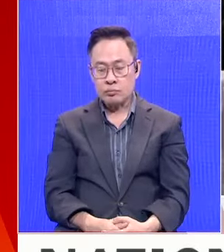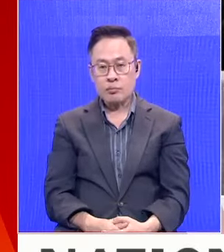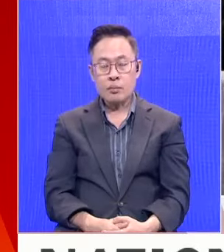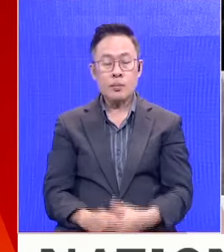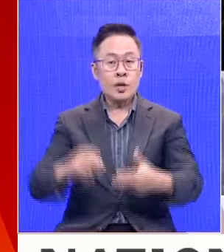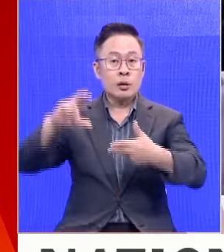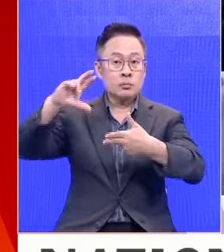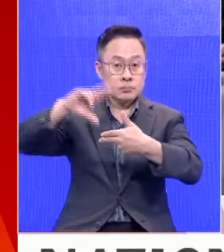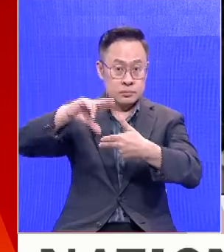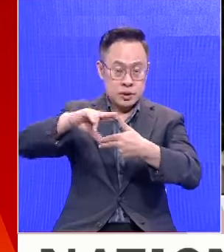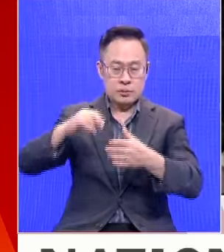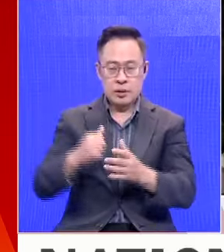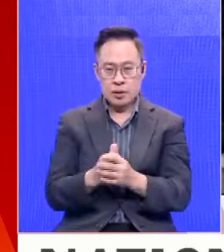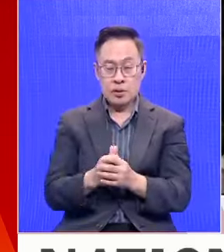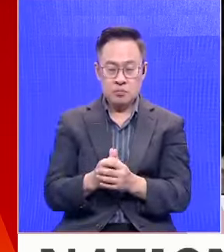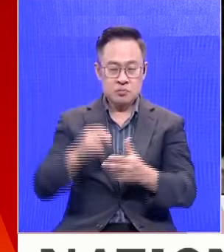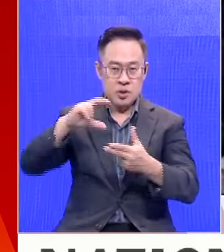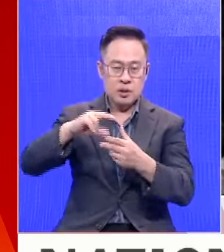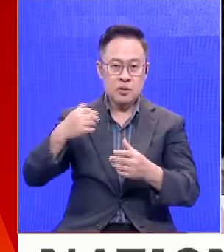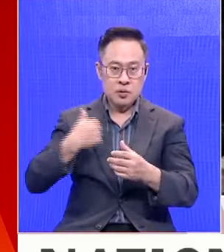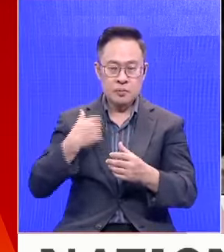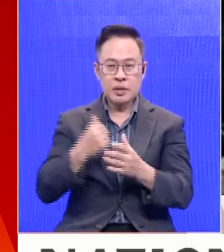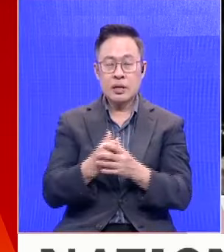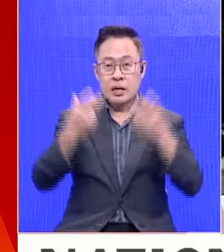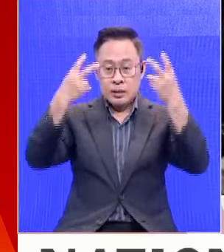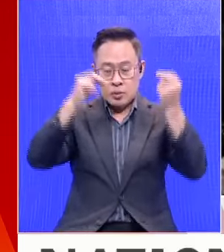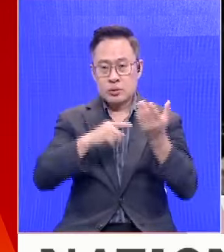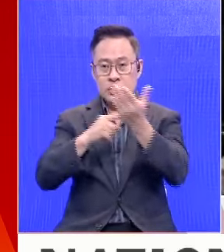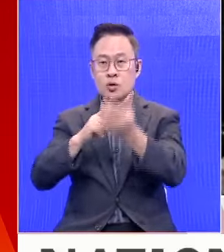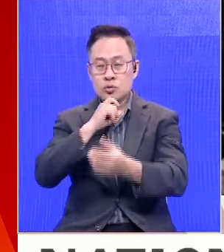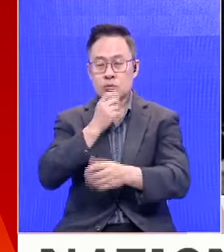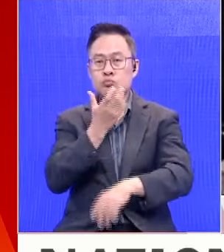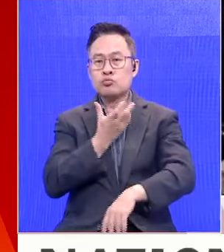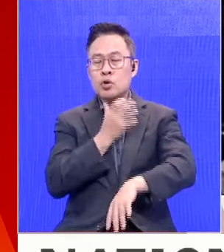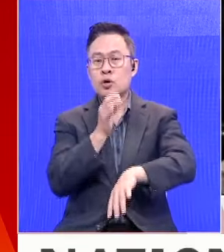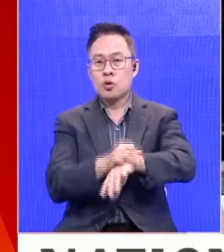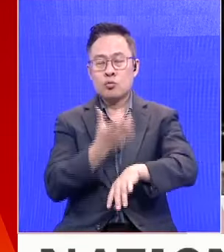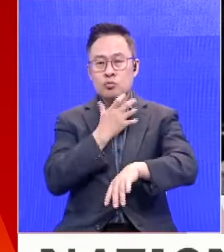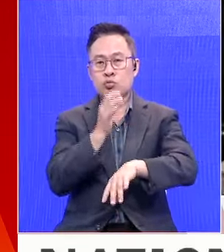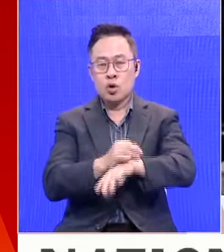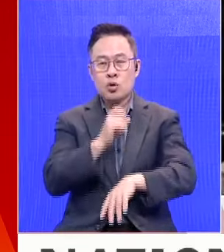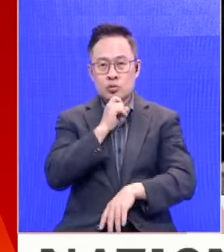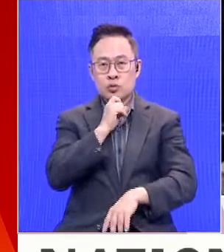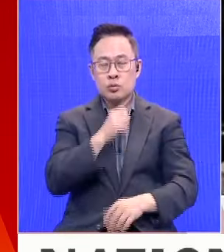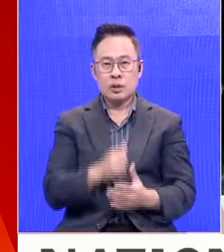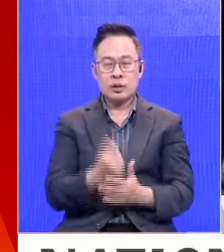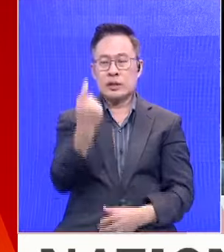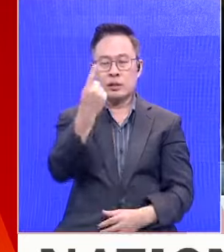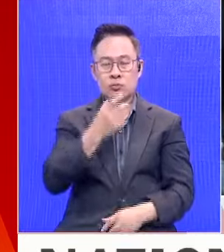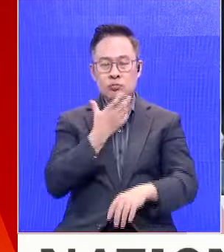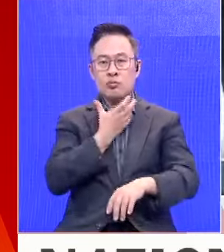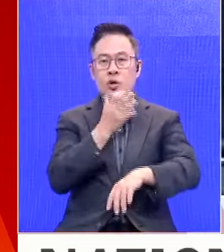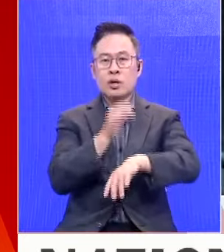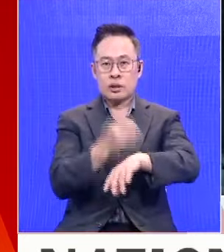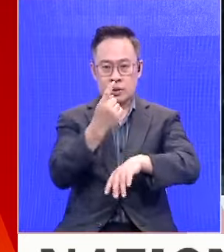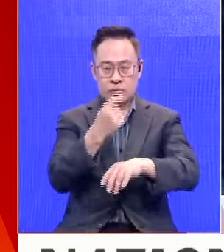าก็มีนายกรัฐมนตรีที่เขาเสนออยู่ในสภาเหมือนกันนะ พลังประชารัฐได้เลยแค่เด็ดท่านเดียวมั้ย ดีเด็ดท่านเดียวเขามีคัน